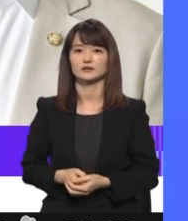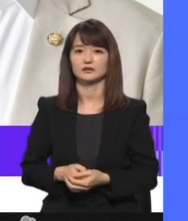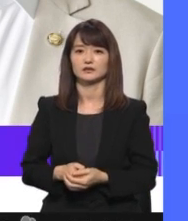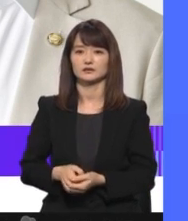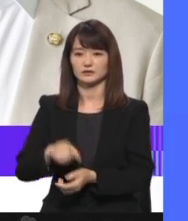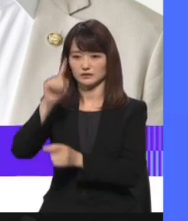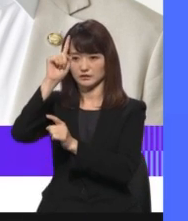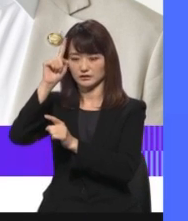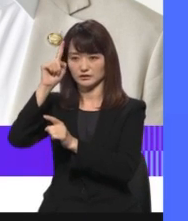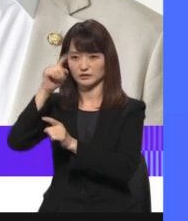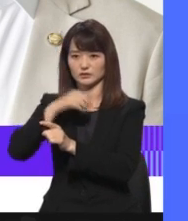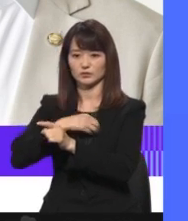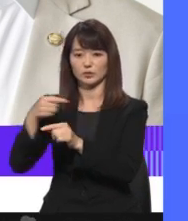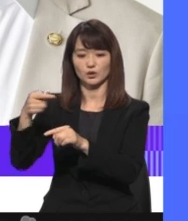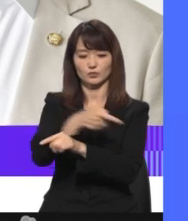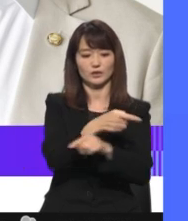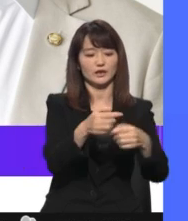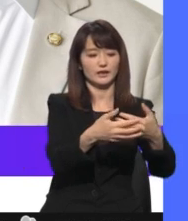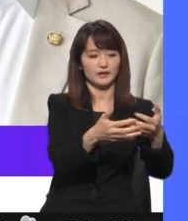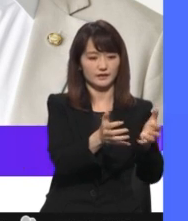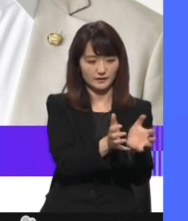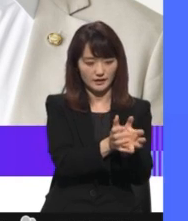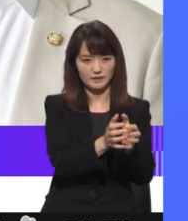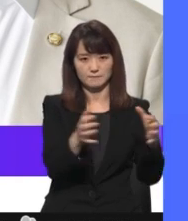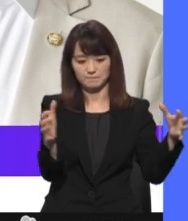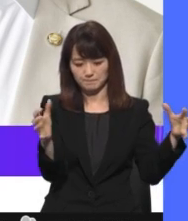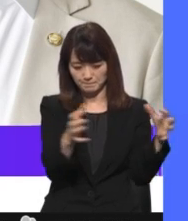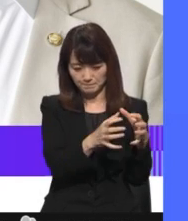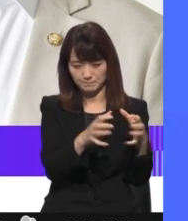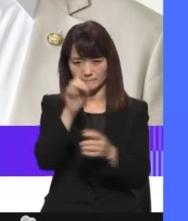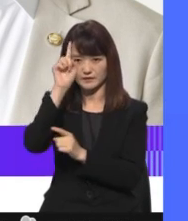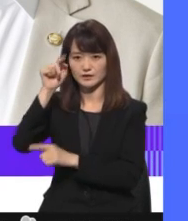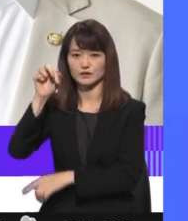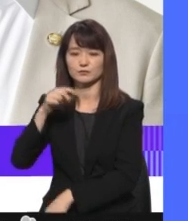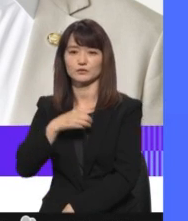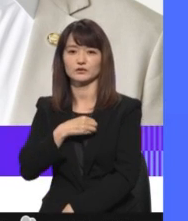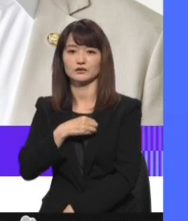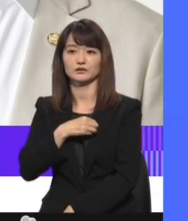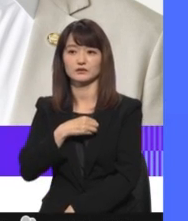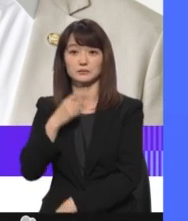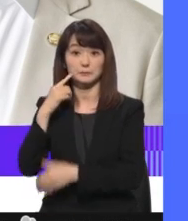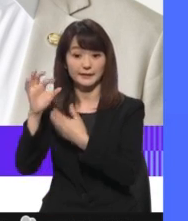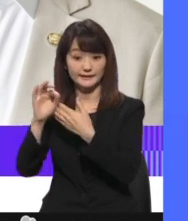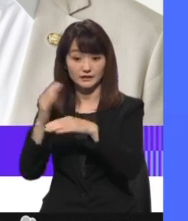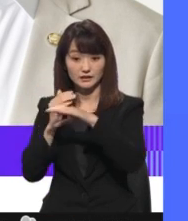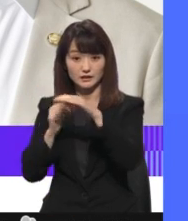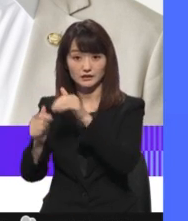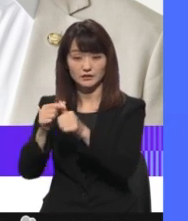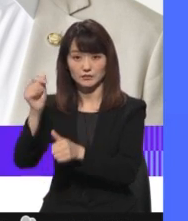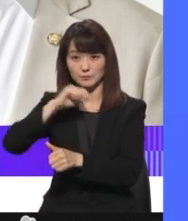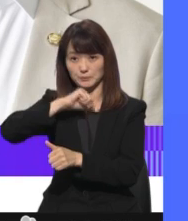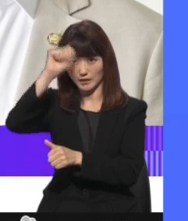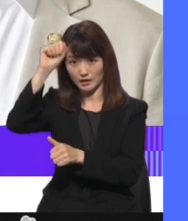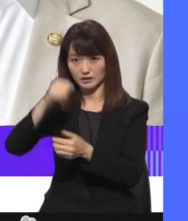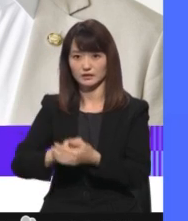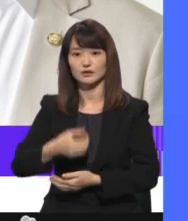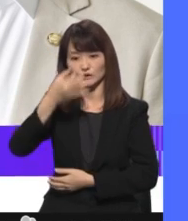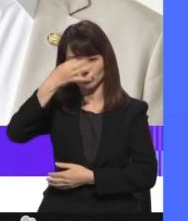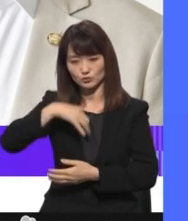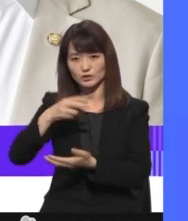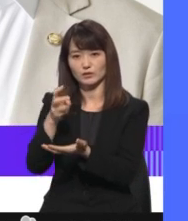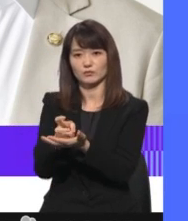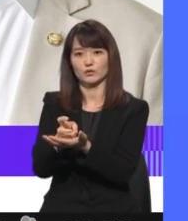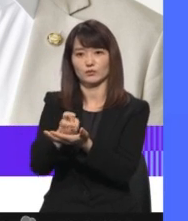개가 결집에 따 그러니까 이제 명원 에게 이제 면온리 만약 당 대표가 될 경우 유리한 조항들이 만 인데